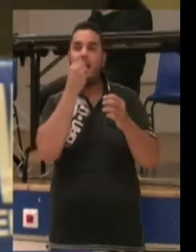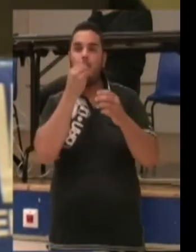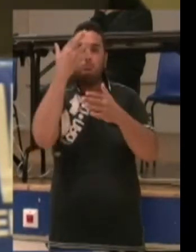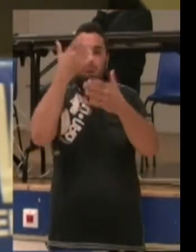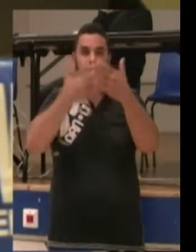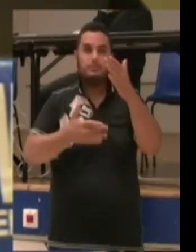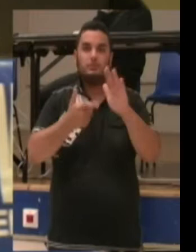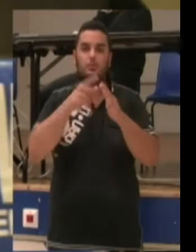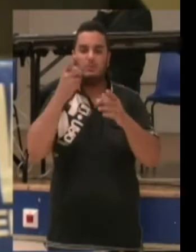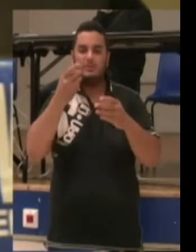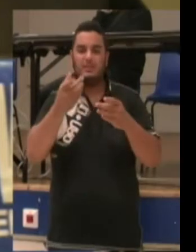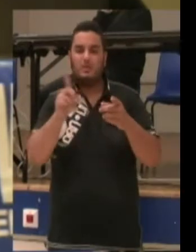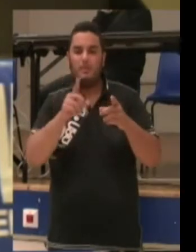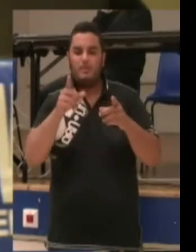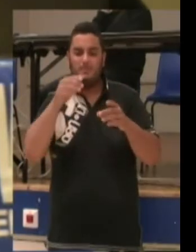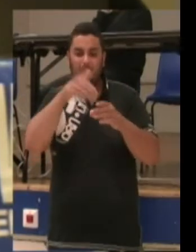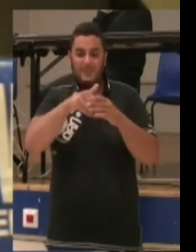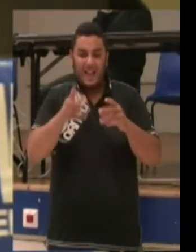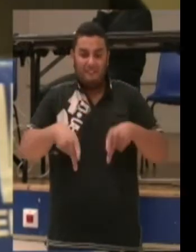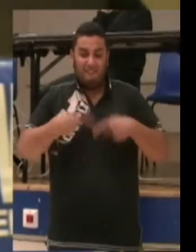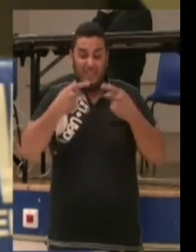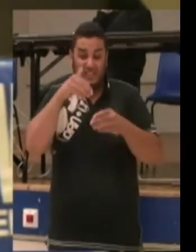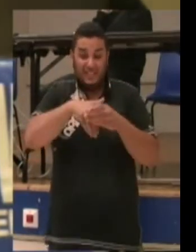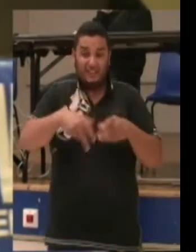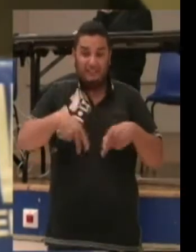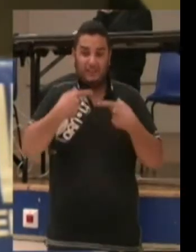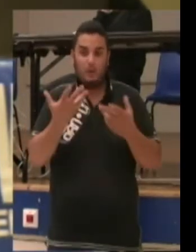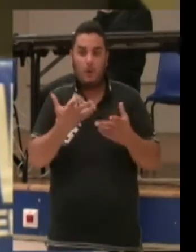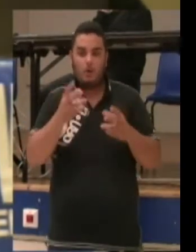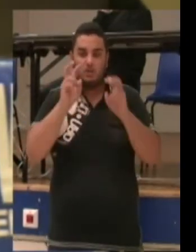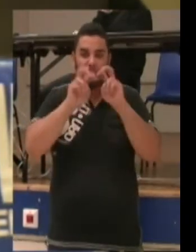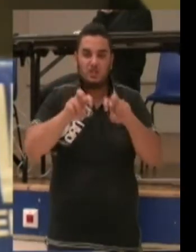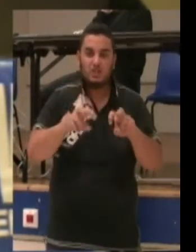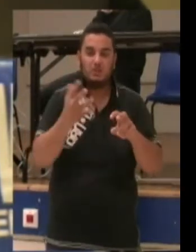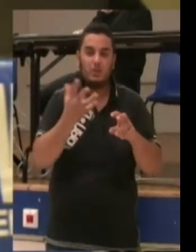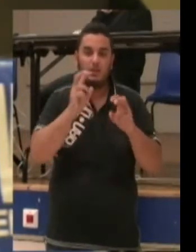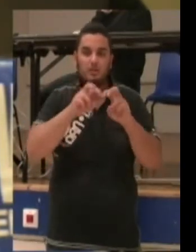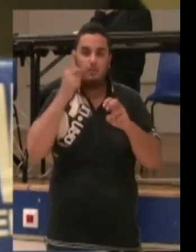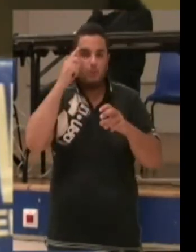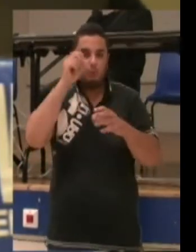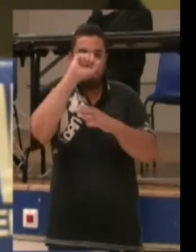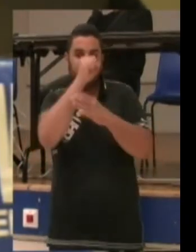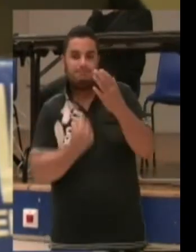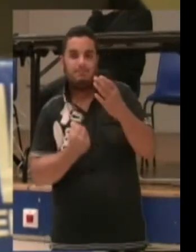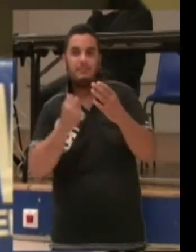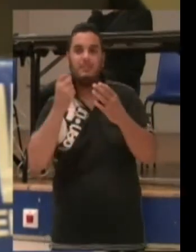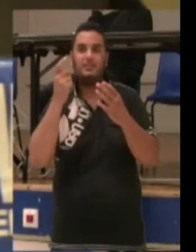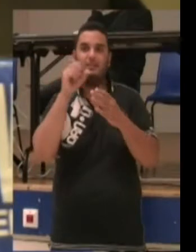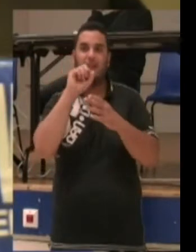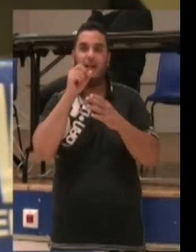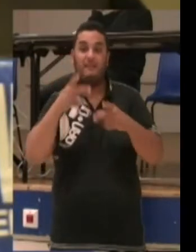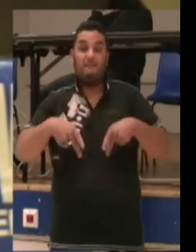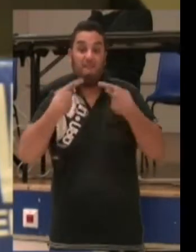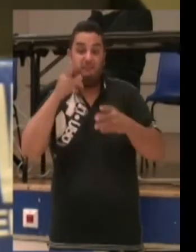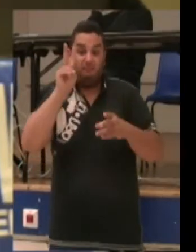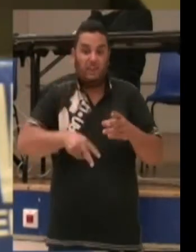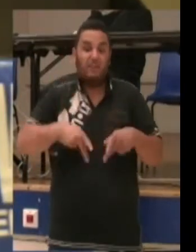que le système dans lequel on vit, eh bien, il cherche plutôt à nous détourner de la réalité.